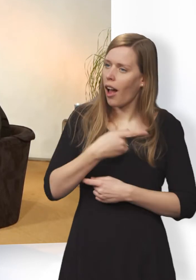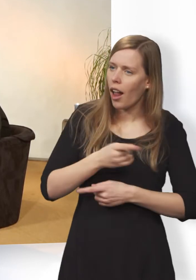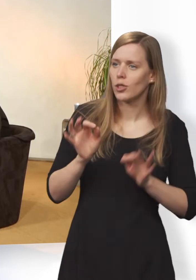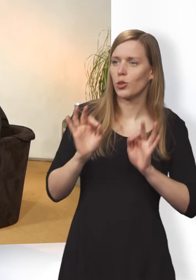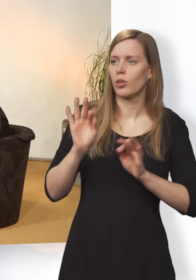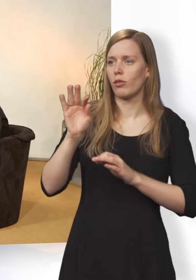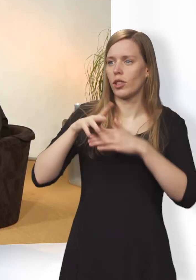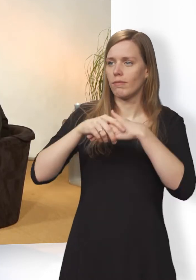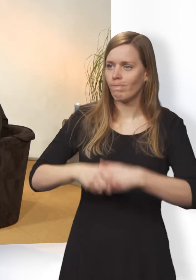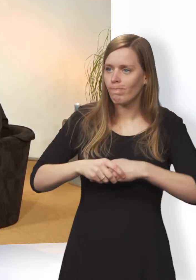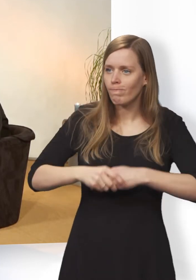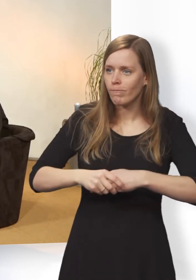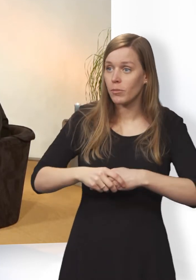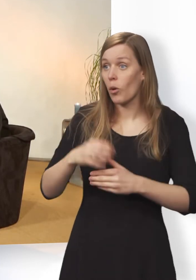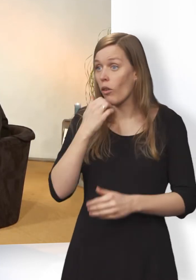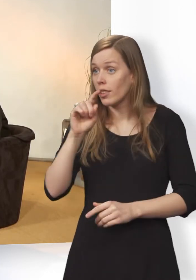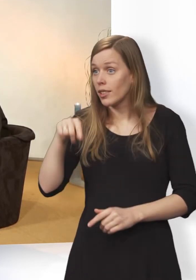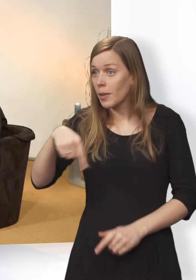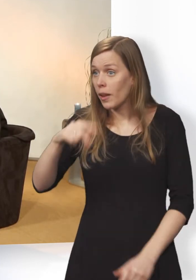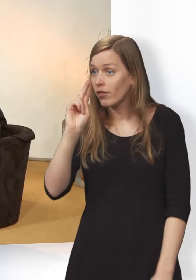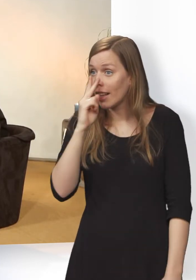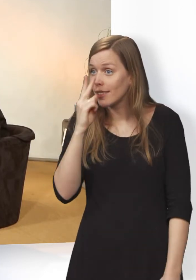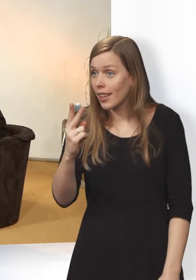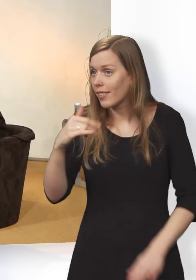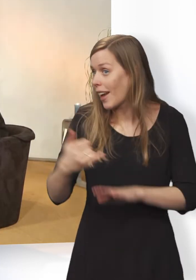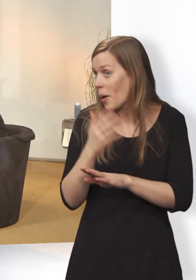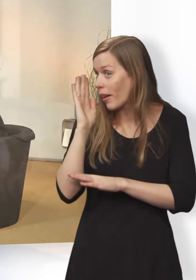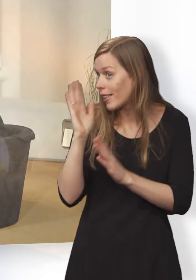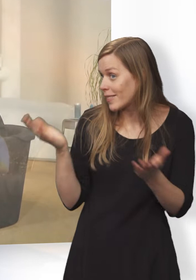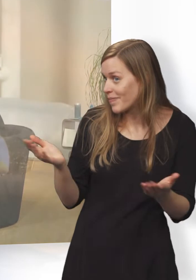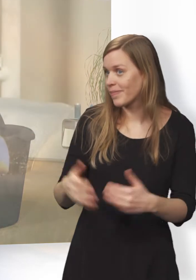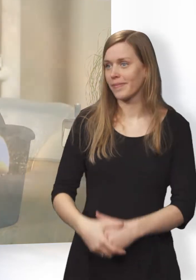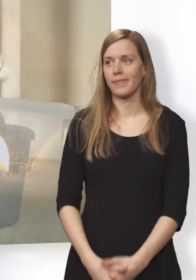gute für die zukunft bis hoffentlich bald bei der ehe predigt